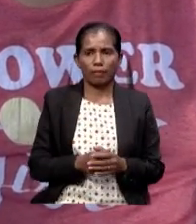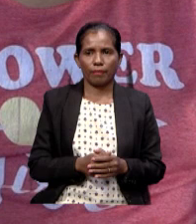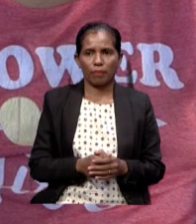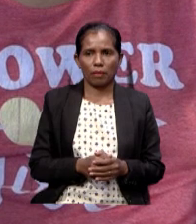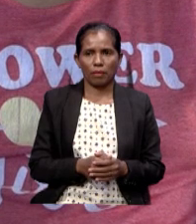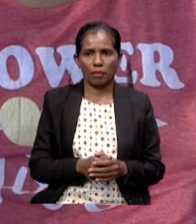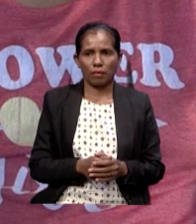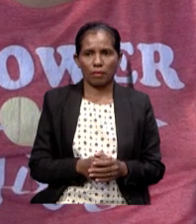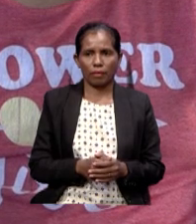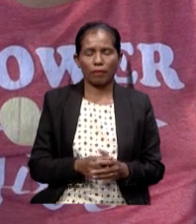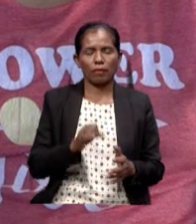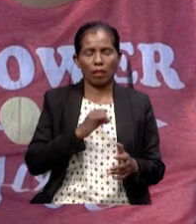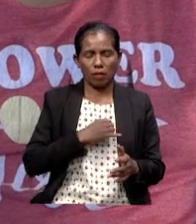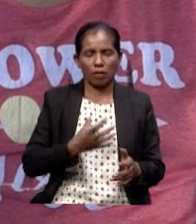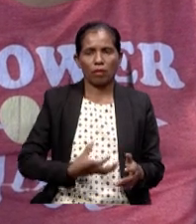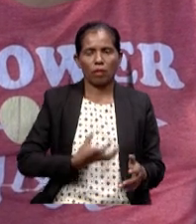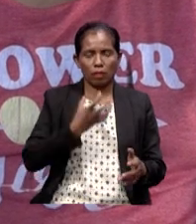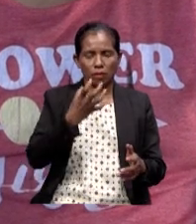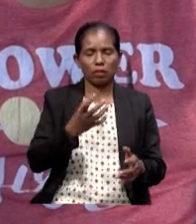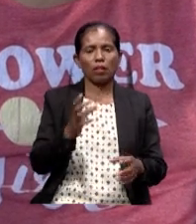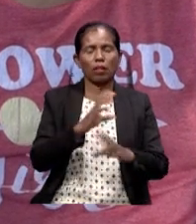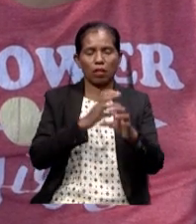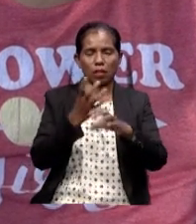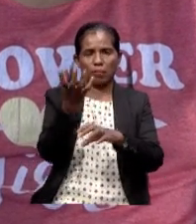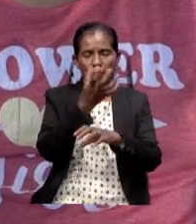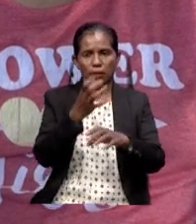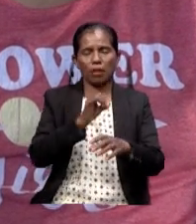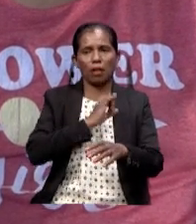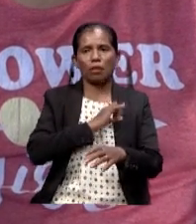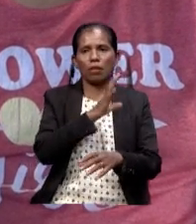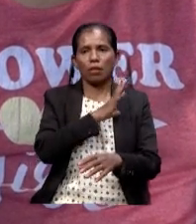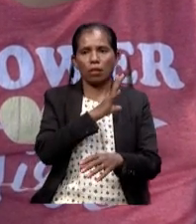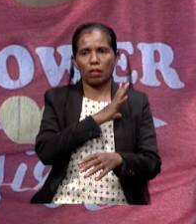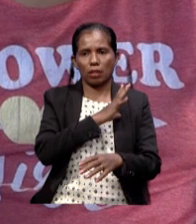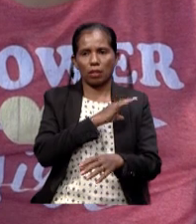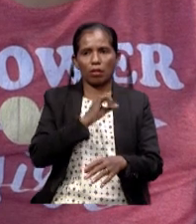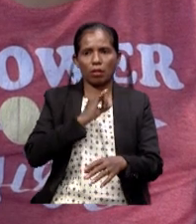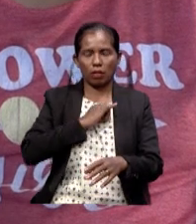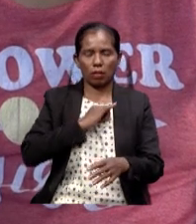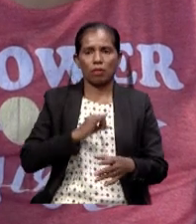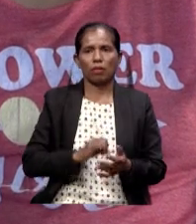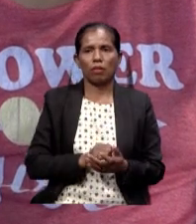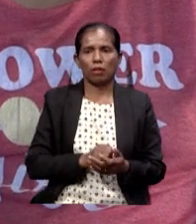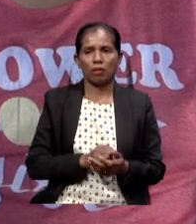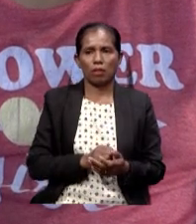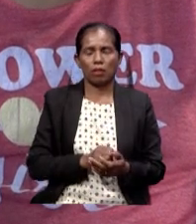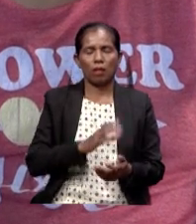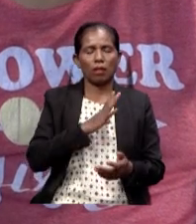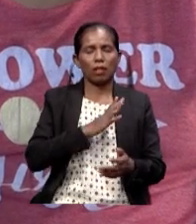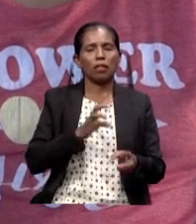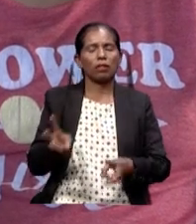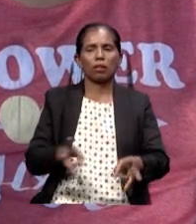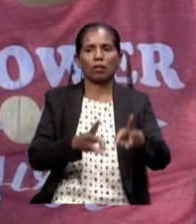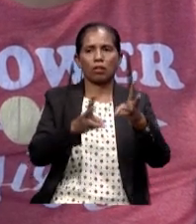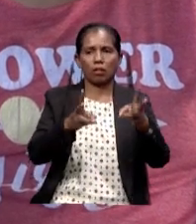mau hau hirus ablan si. Ne mau hei hei to lama ya saya tu hau hei estra ne ba. Hau mau